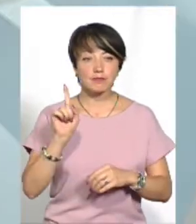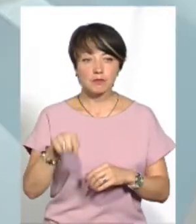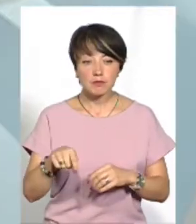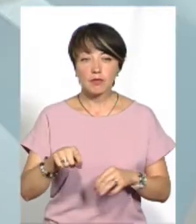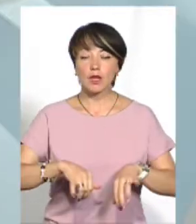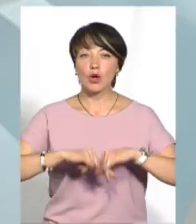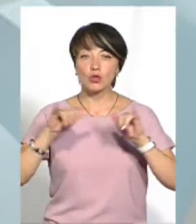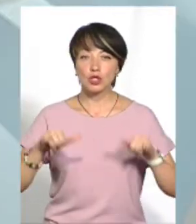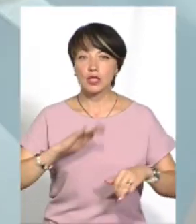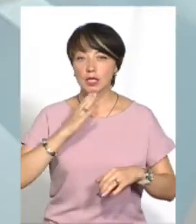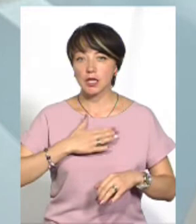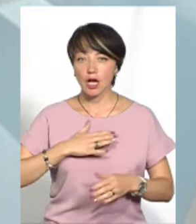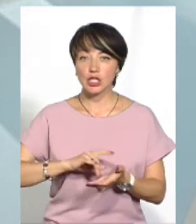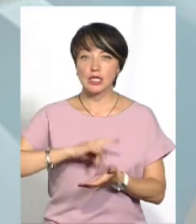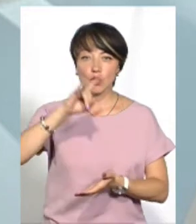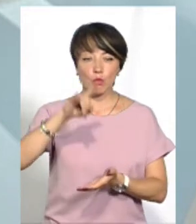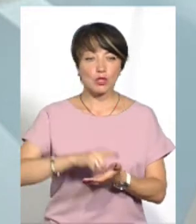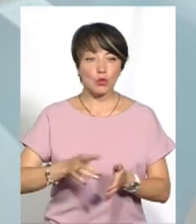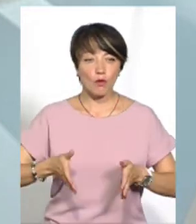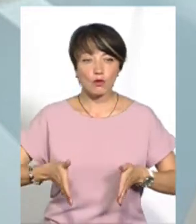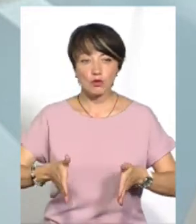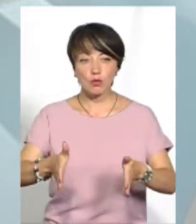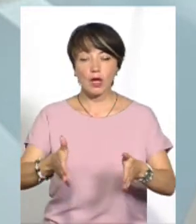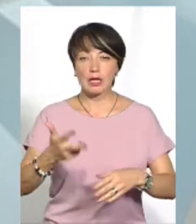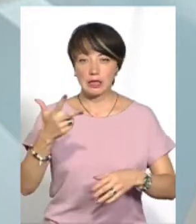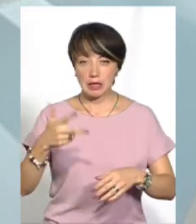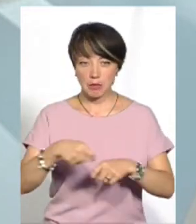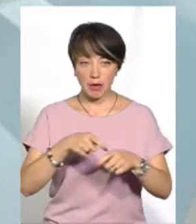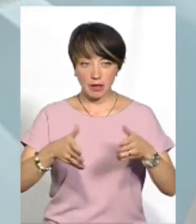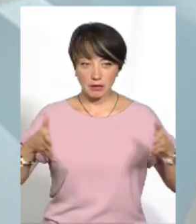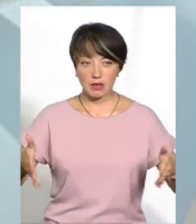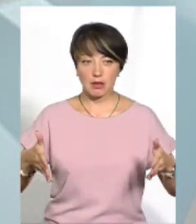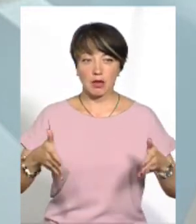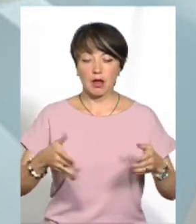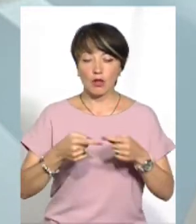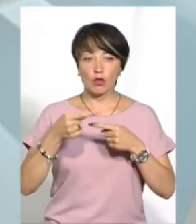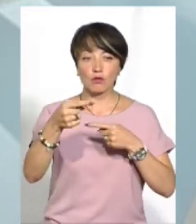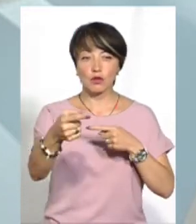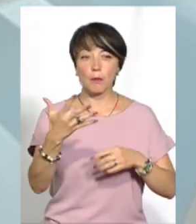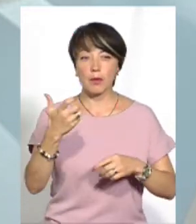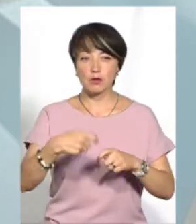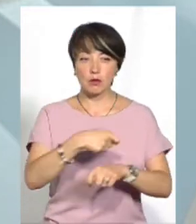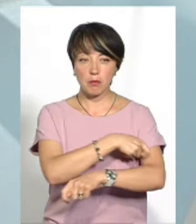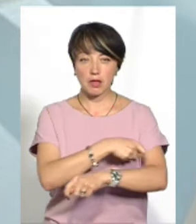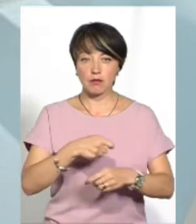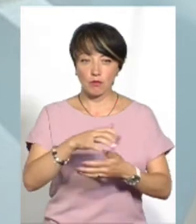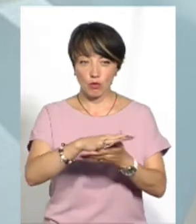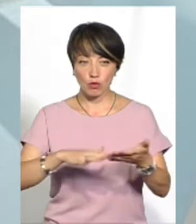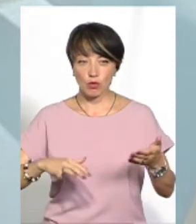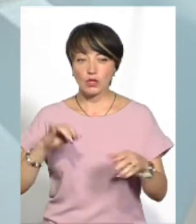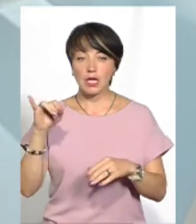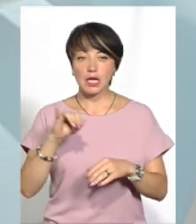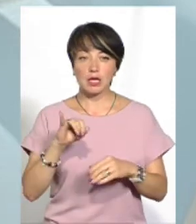полягає розширення нашої злітно-посадкової смуги на 3 метри, продовження її довжини на 500 метрів і